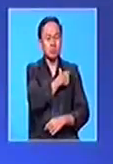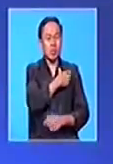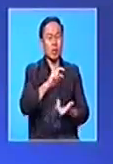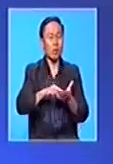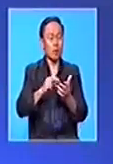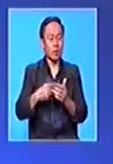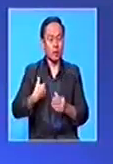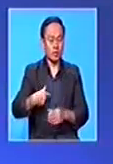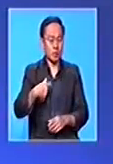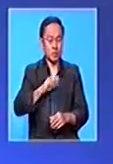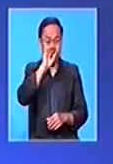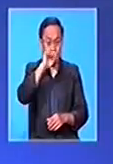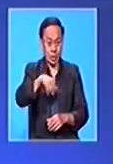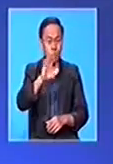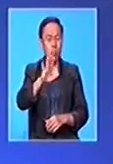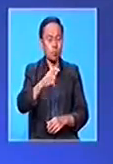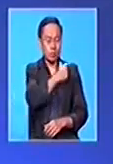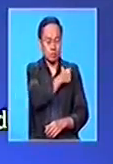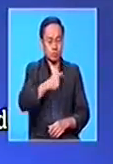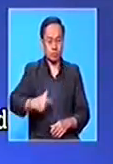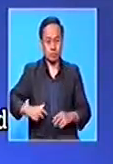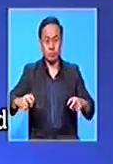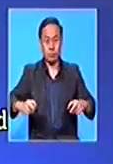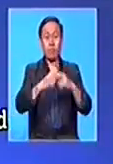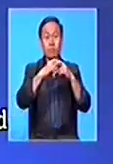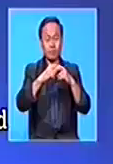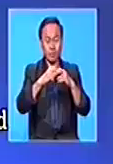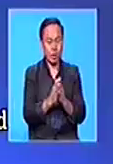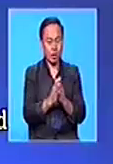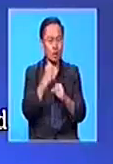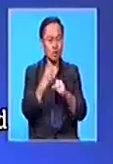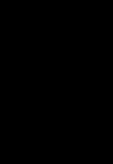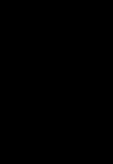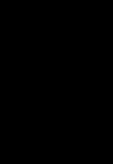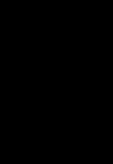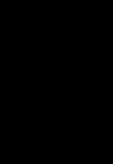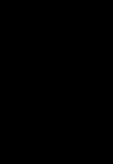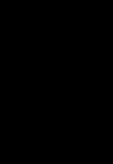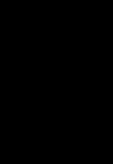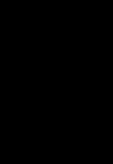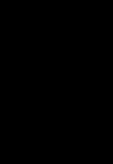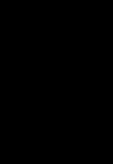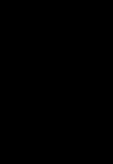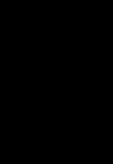าพเป็นช้างทรงของสมเด็จพระนเรศวรมหาราชในการทำยุทธหัตถี